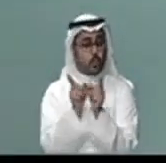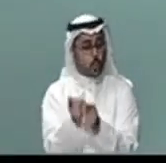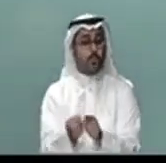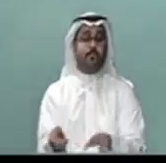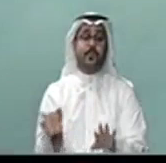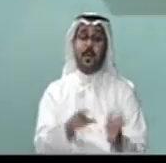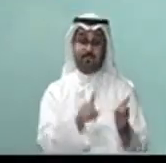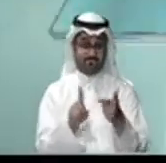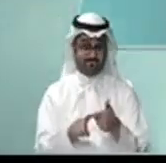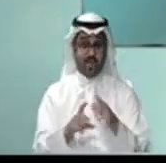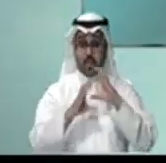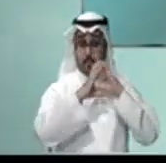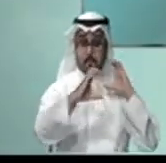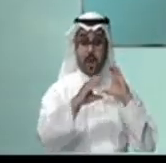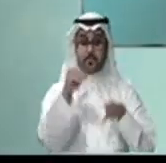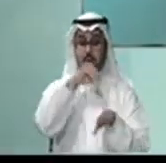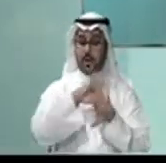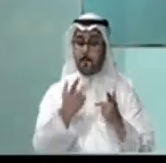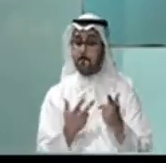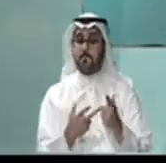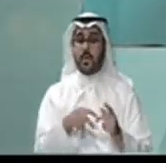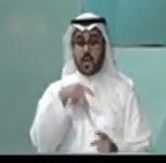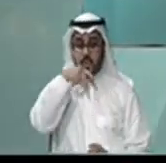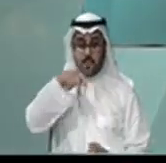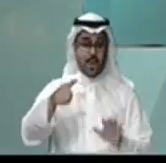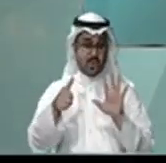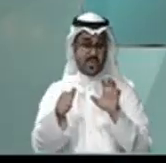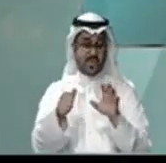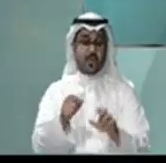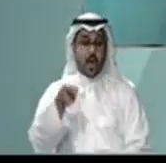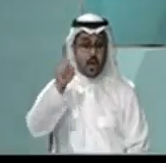16,848 حاجا وحاجة، فيما قدم عن طريق البر